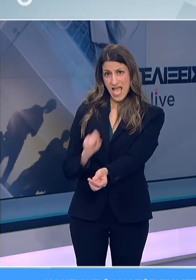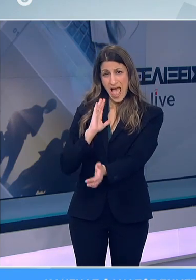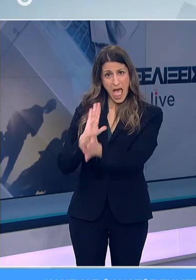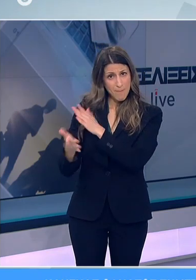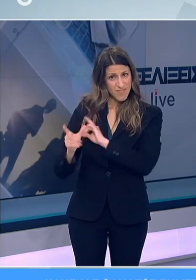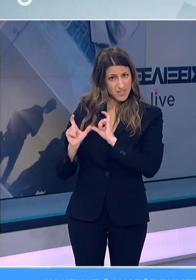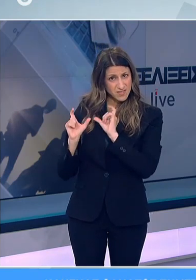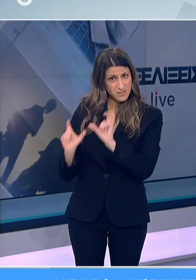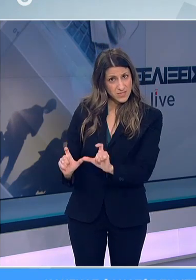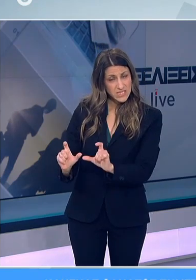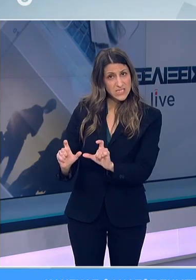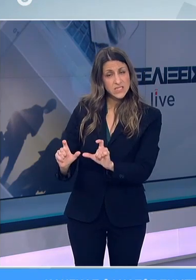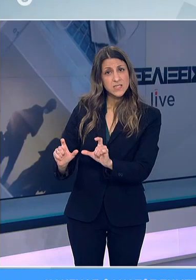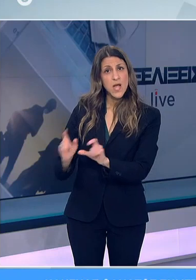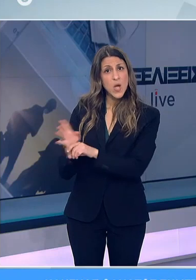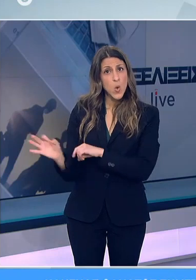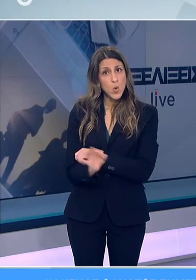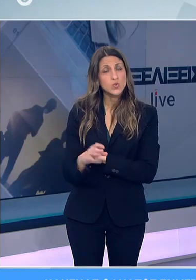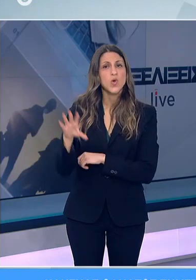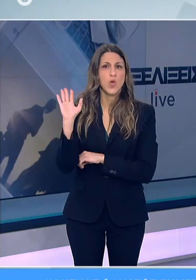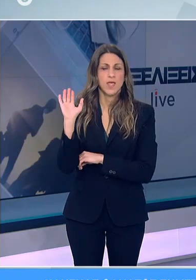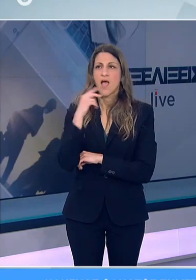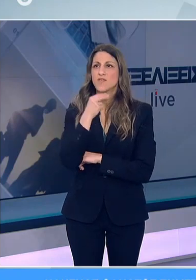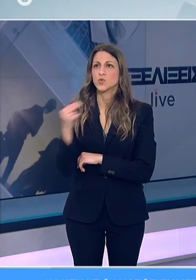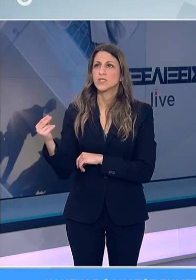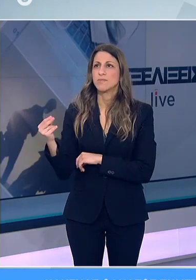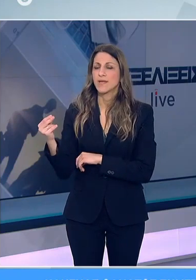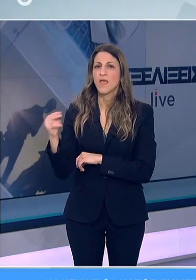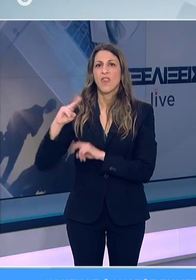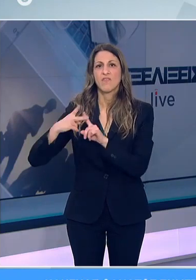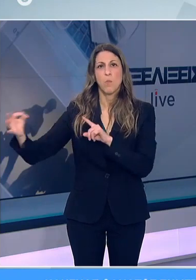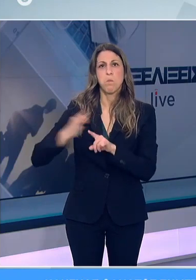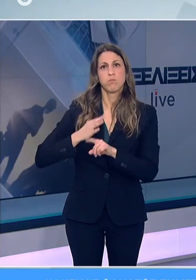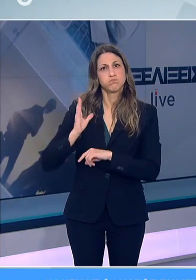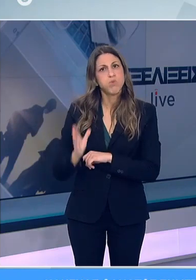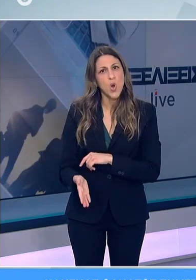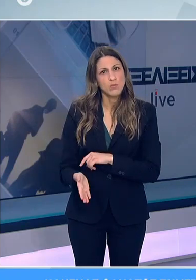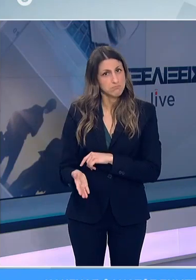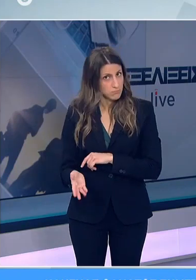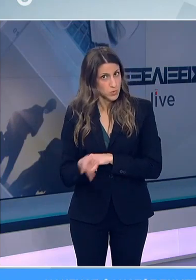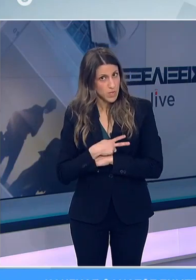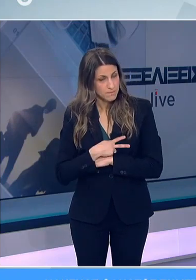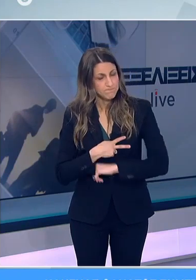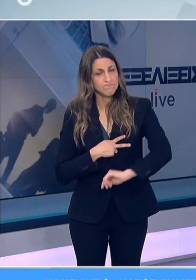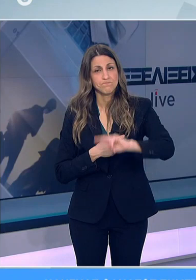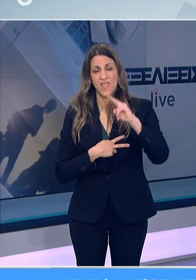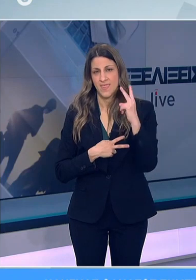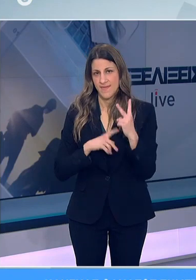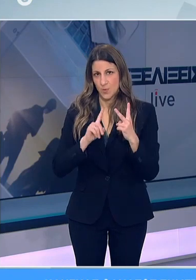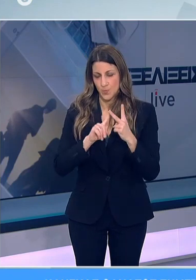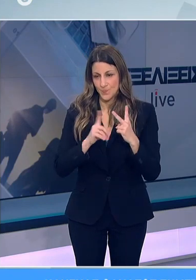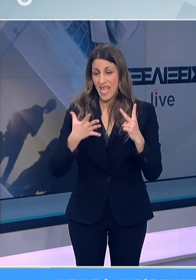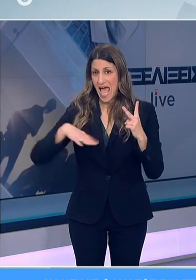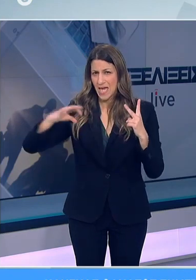Κατά συνέπεια, δεν είναι ενδεικτική ούτε των πιθανοτήτων που έχει κανείς να ξαναμολυνθεί από τον ιό. Από την άλλη πλευρά, στα αρχικά στάδια